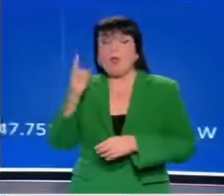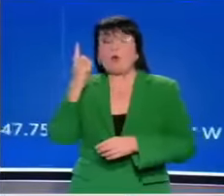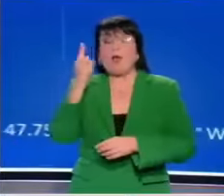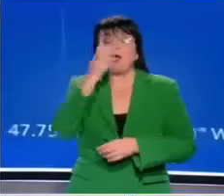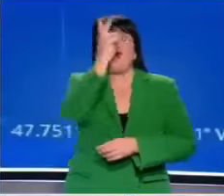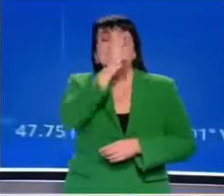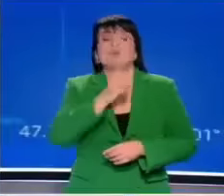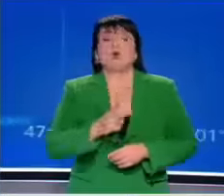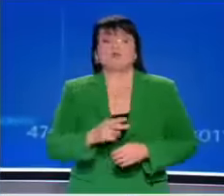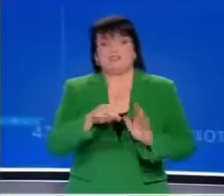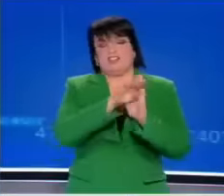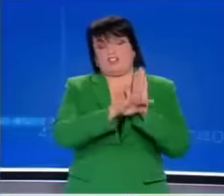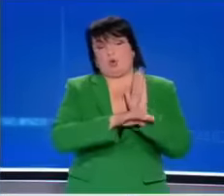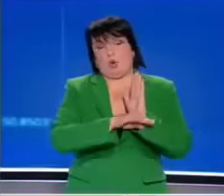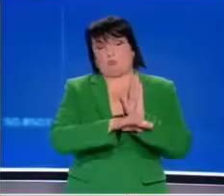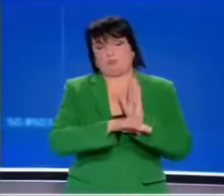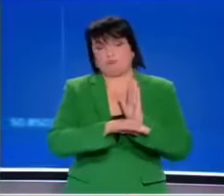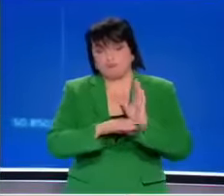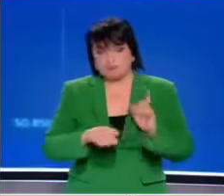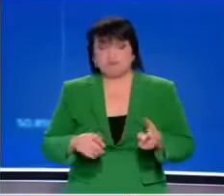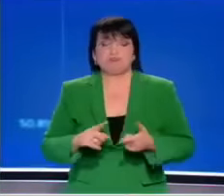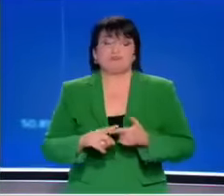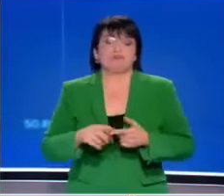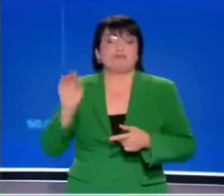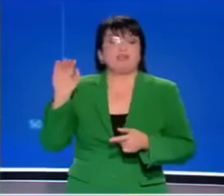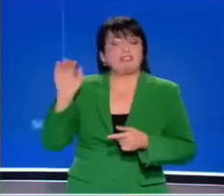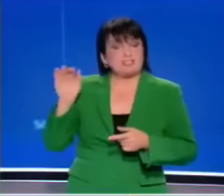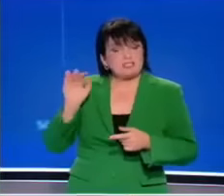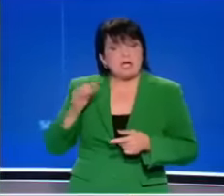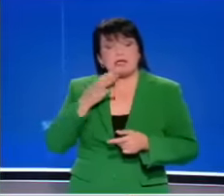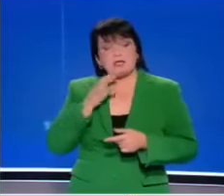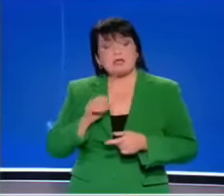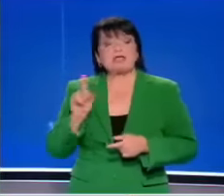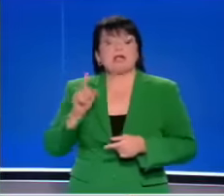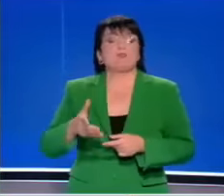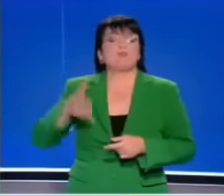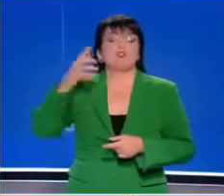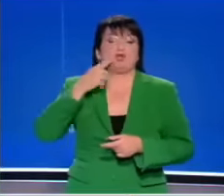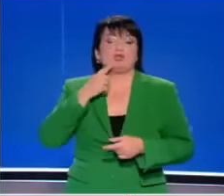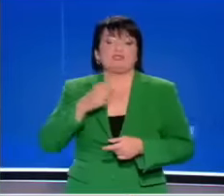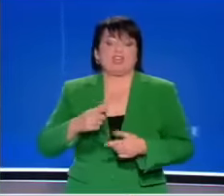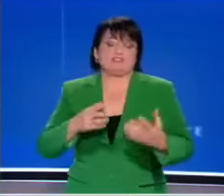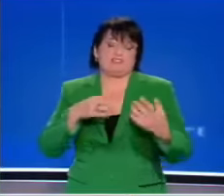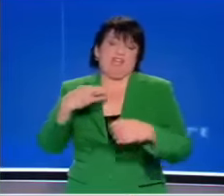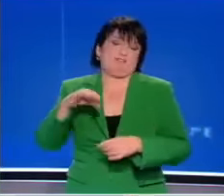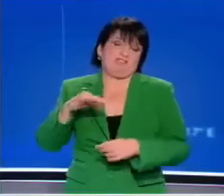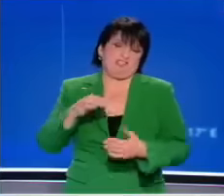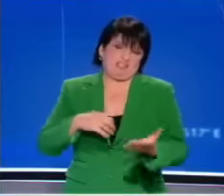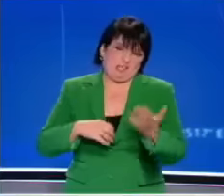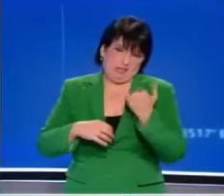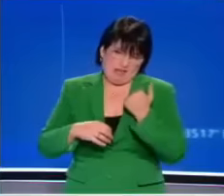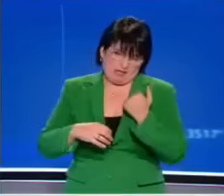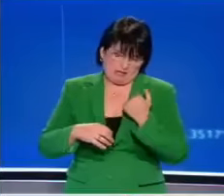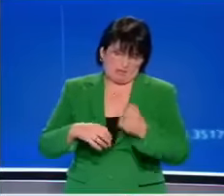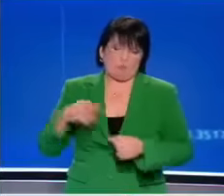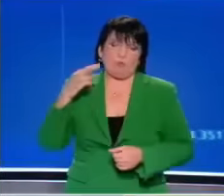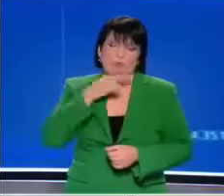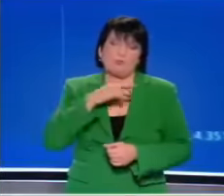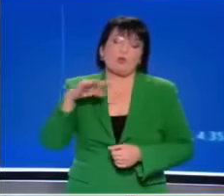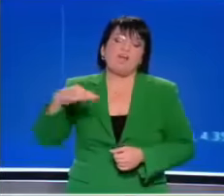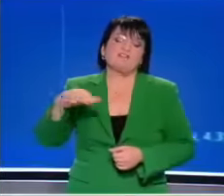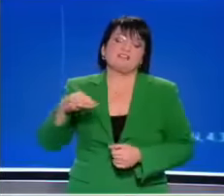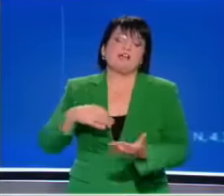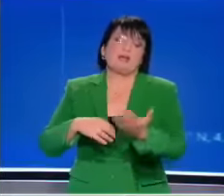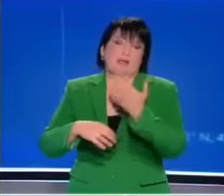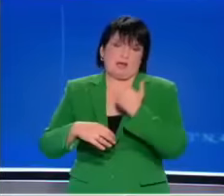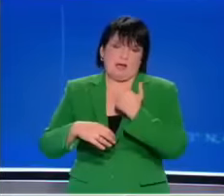κατηγορητήριο και ο κυριάκος μητσοτάκης σας καλεί να θέσετε το τημα για την προκ ο κυριάκος μητσοτάκης δεν έχει την